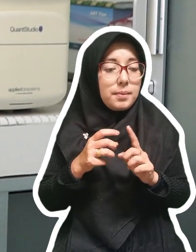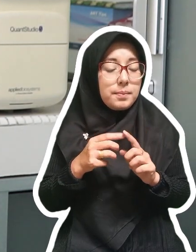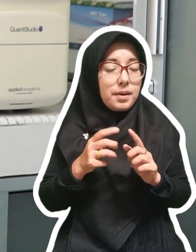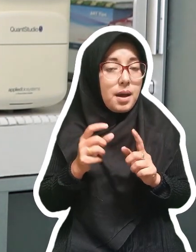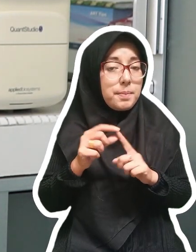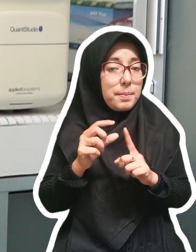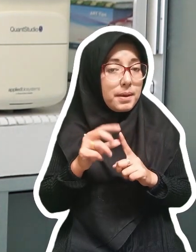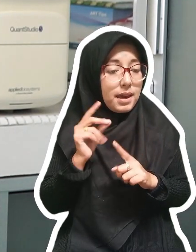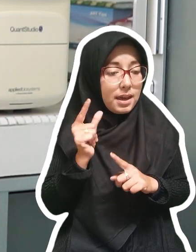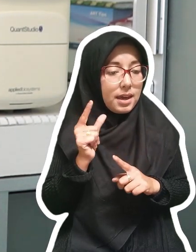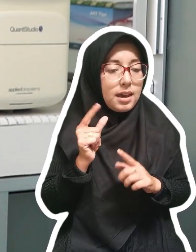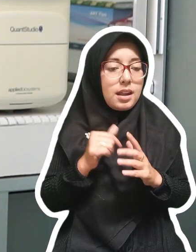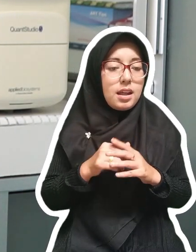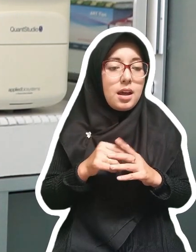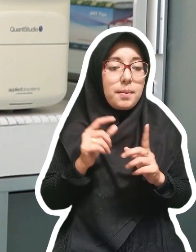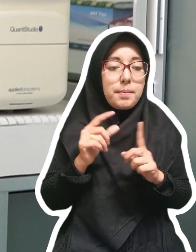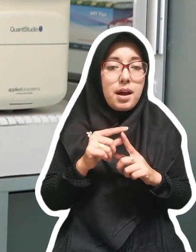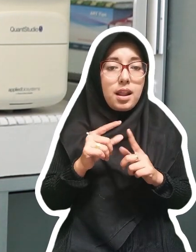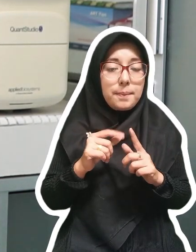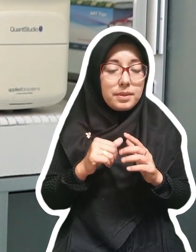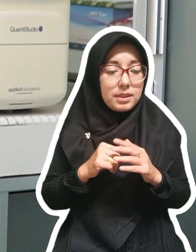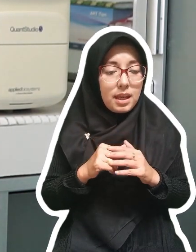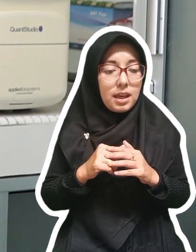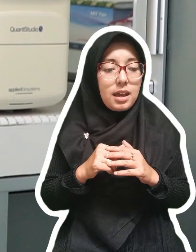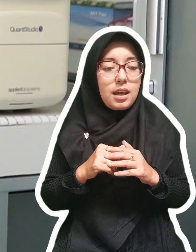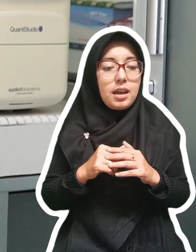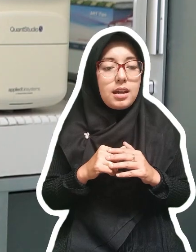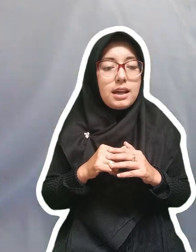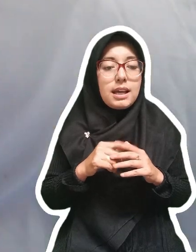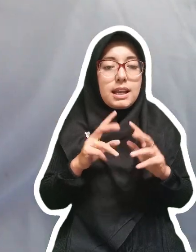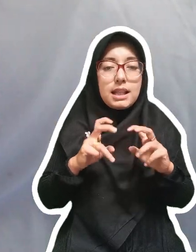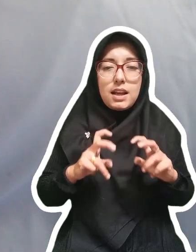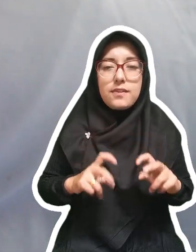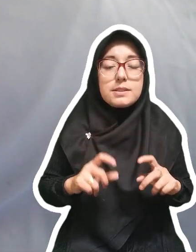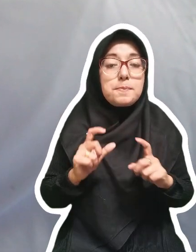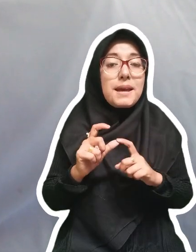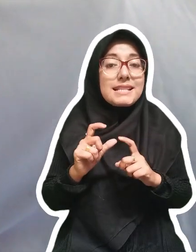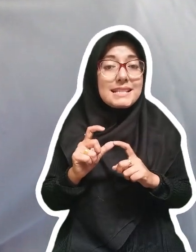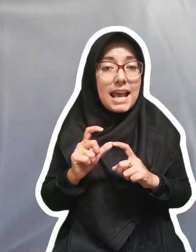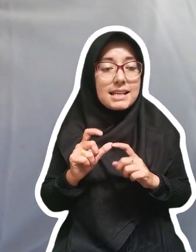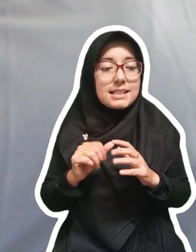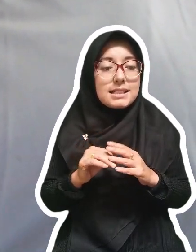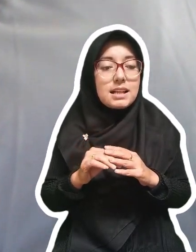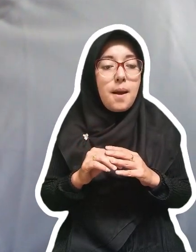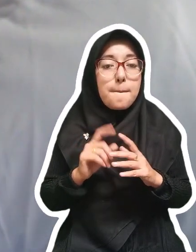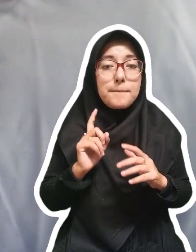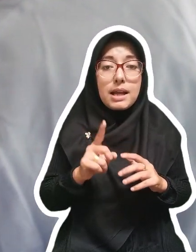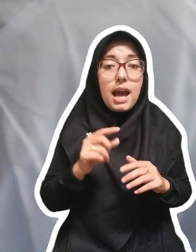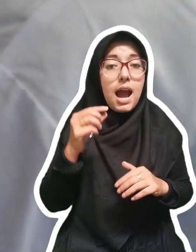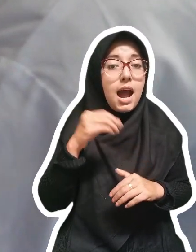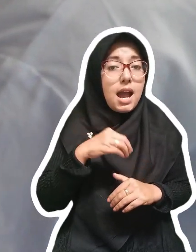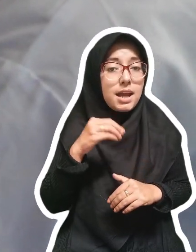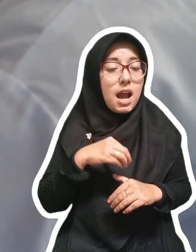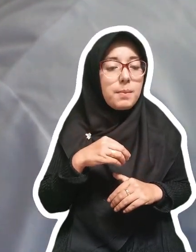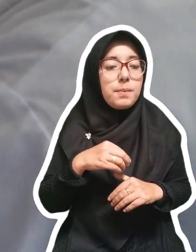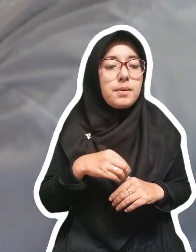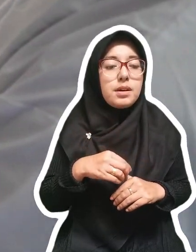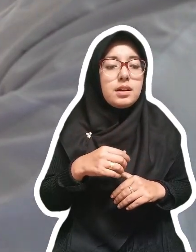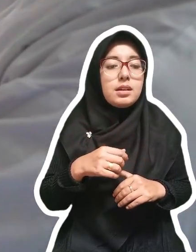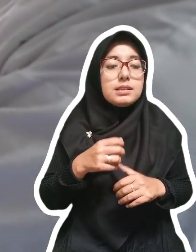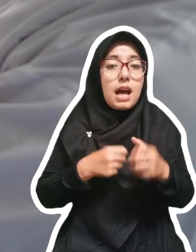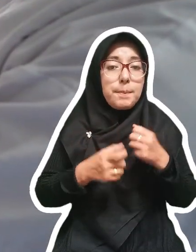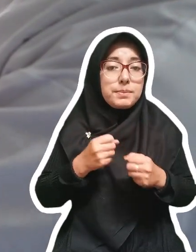PPR, para-TB, MCF, dan identifikasi spesies pada ayam, sapi,